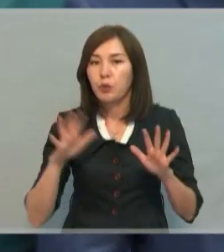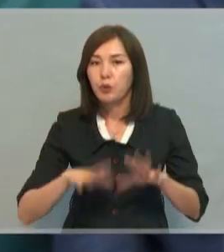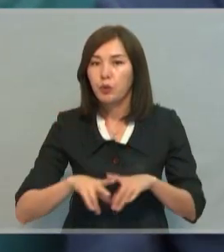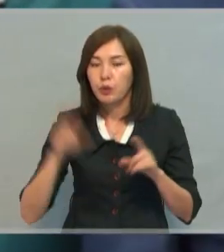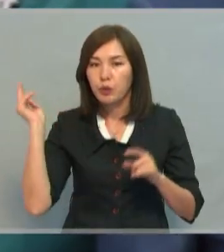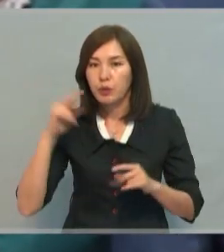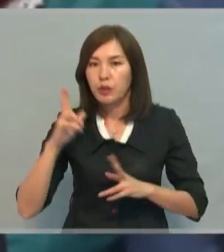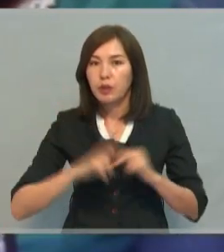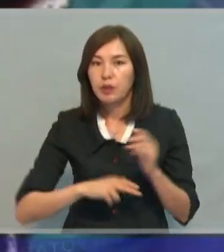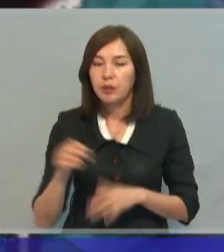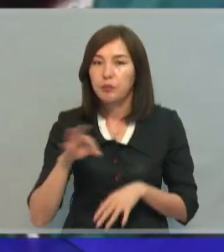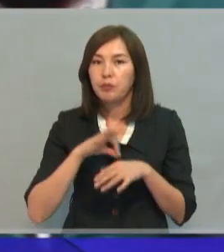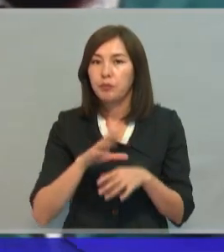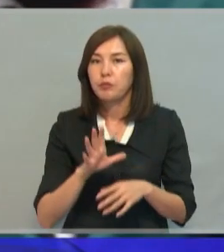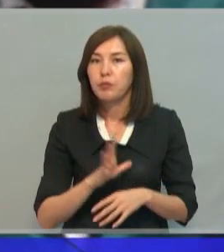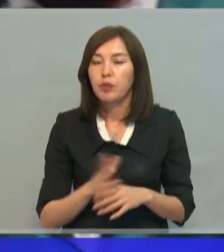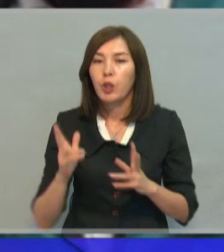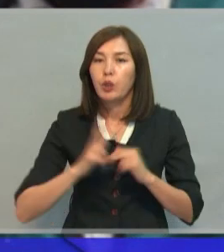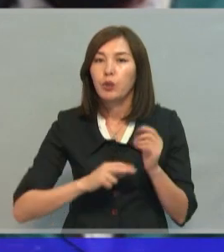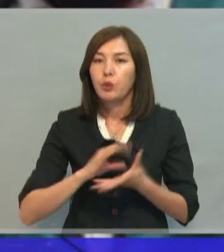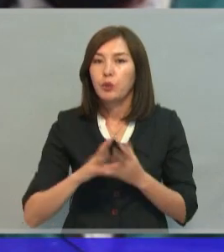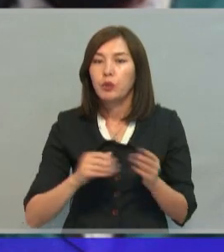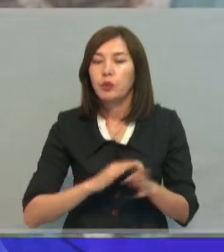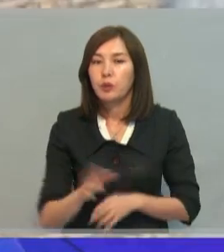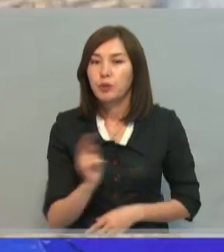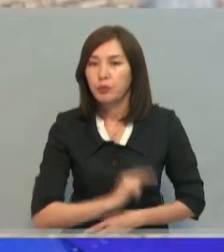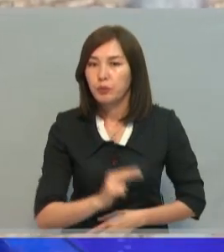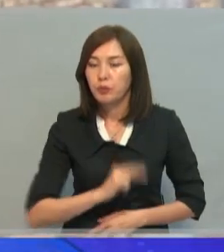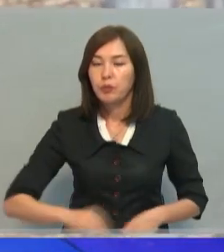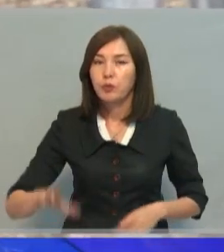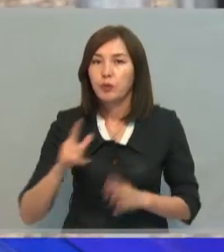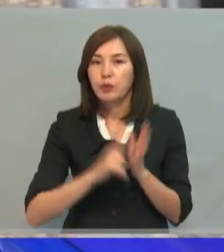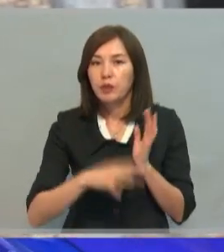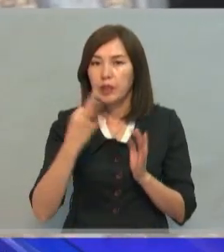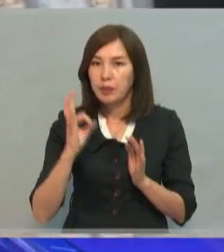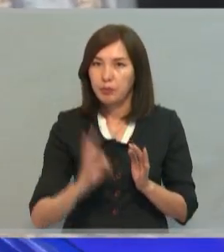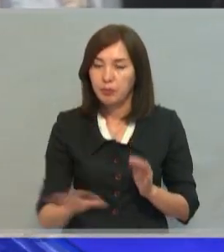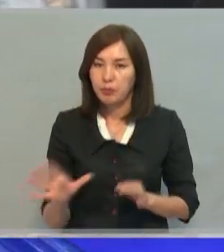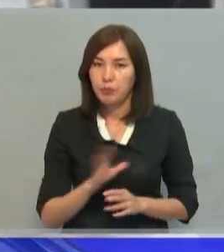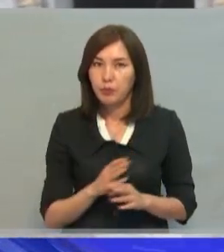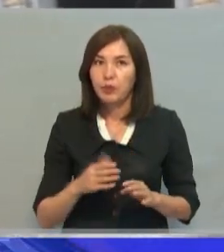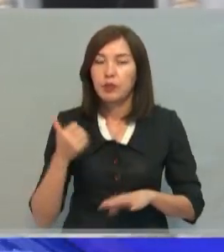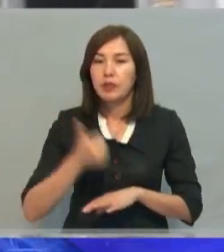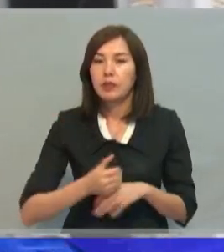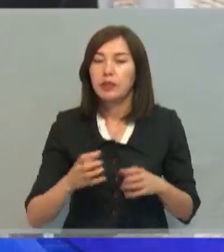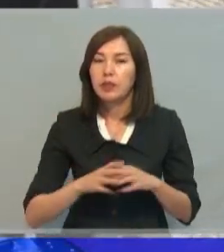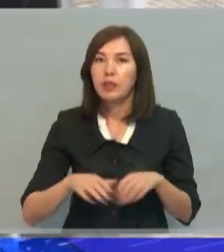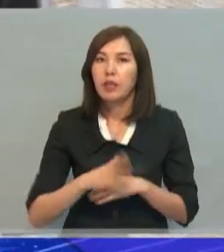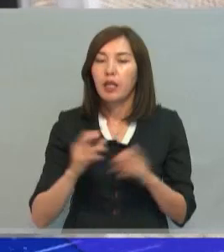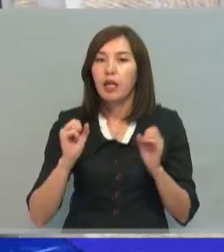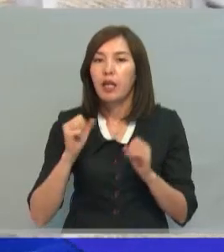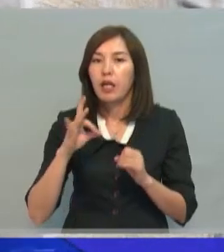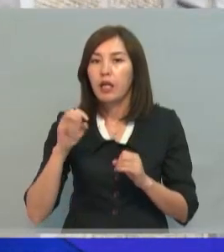жаңа мектептің құрылысы жүргізілуде. Құрылыс барысында атқарылған жұмыстар жалпы 70%-ды құрайды. Бас мердігер жаңа